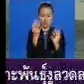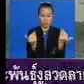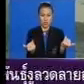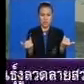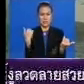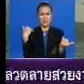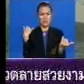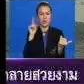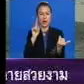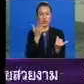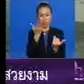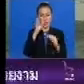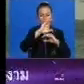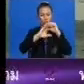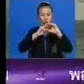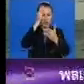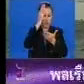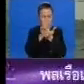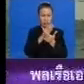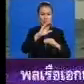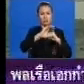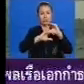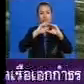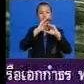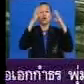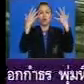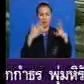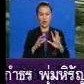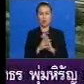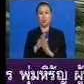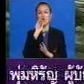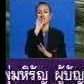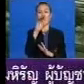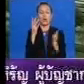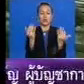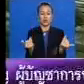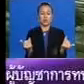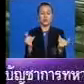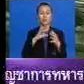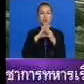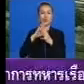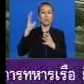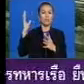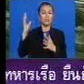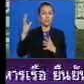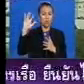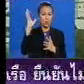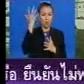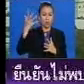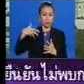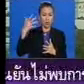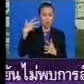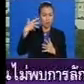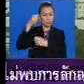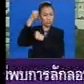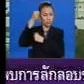ได้รับหนังสือให้หยุดการก่อสร้างแล้วด้านนายศรีสุวรรณจันยานายกสมาคมต่อต้านสภาวะโลกร้อนเสนอว่าทาง